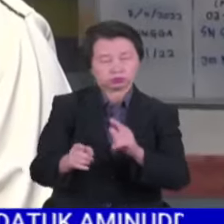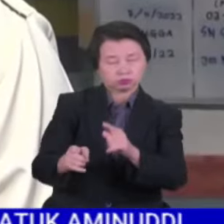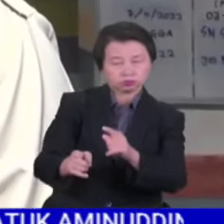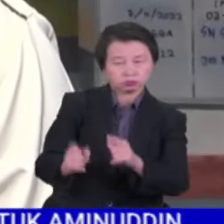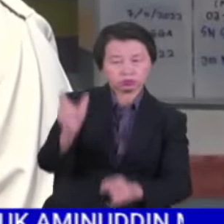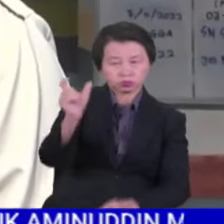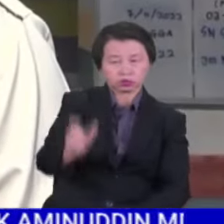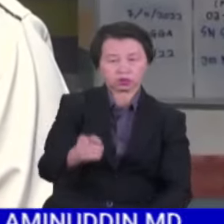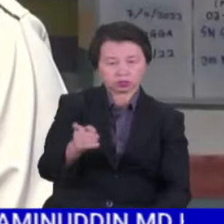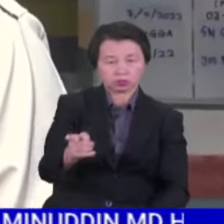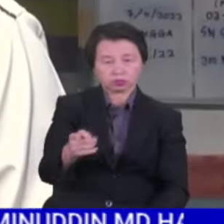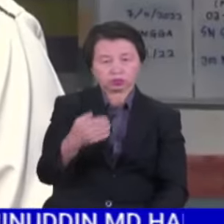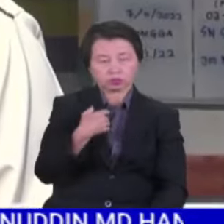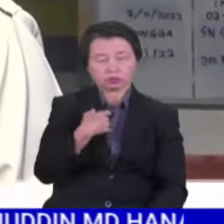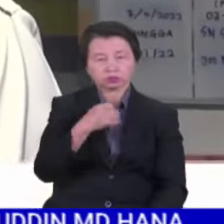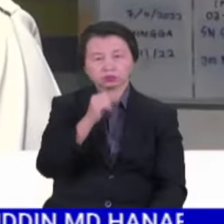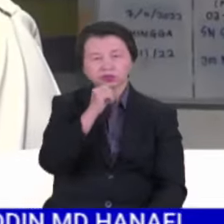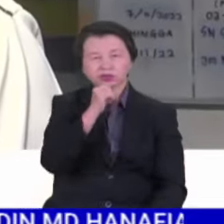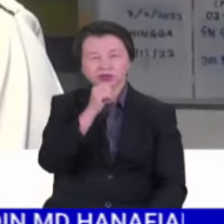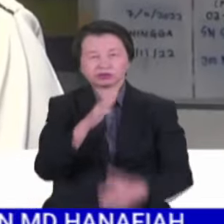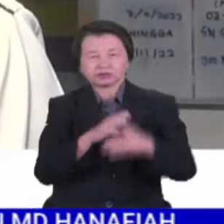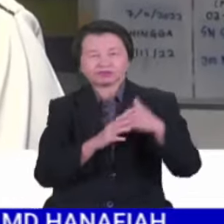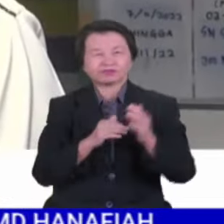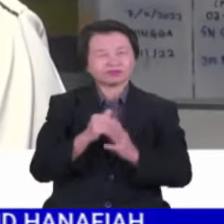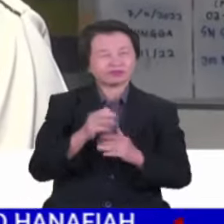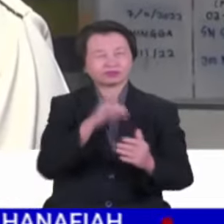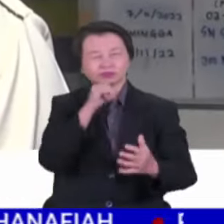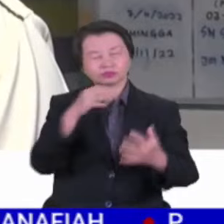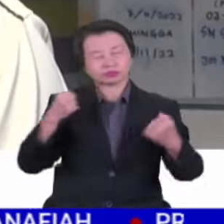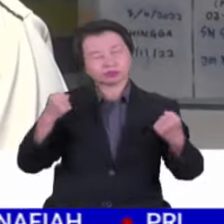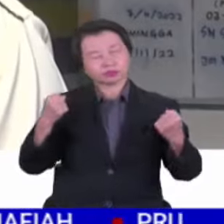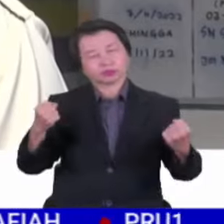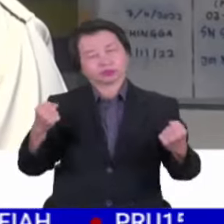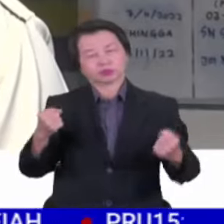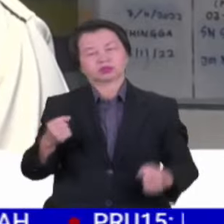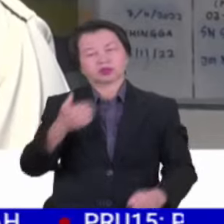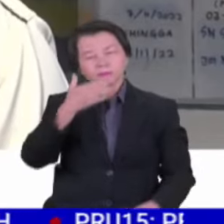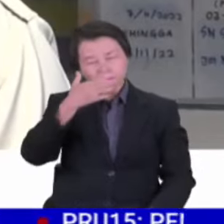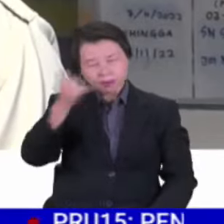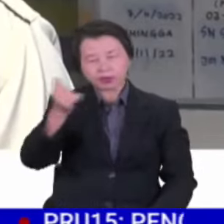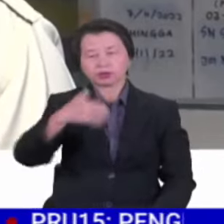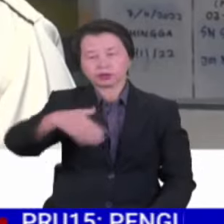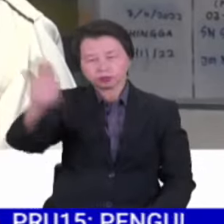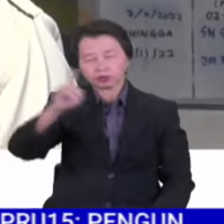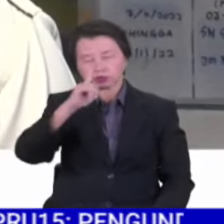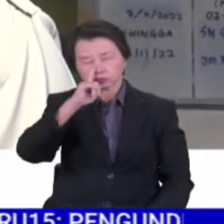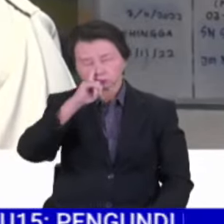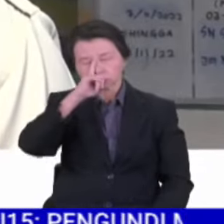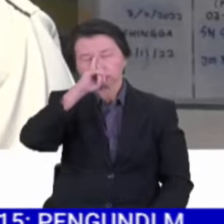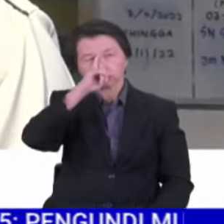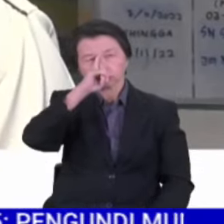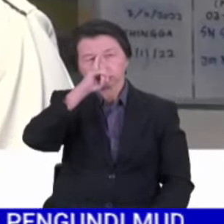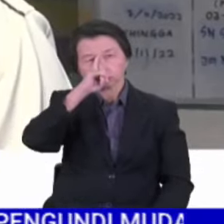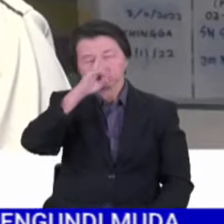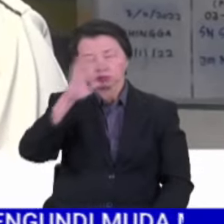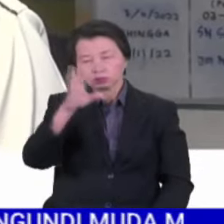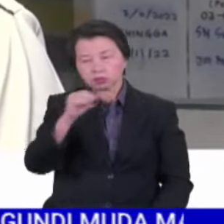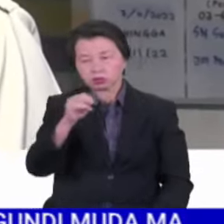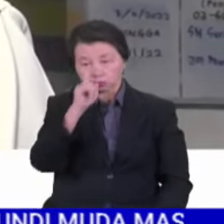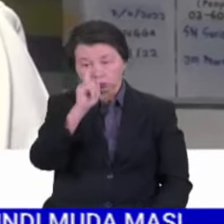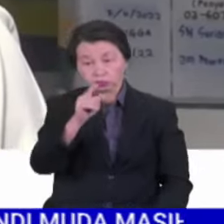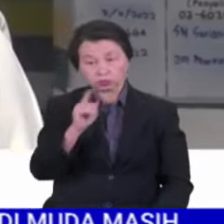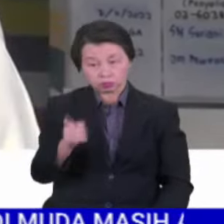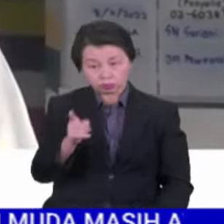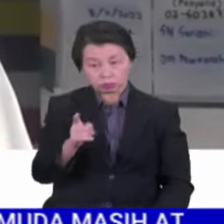didapati tidak selesa, tidak sihat, lebih baik buat swab test dan